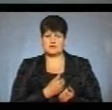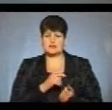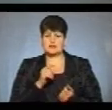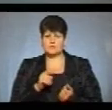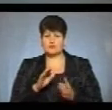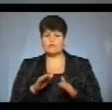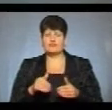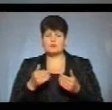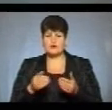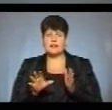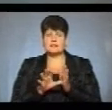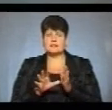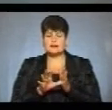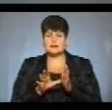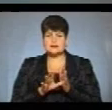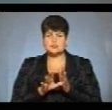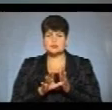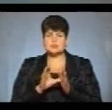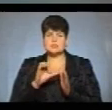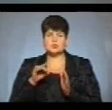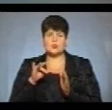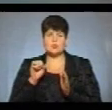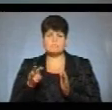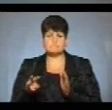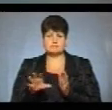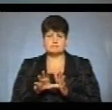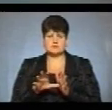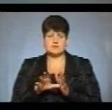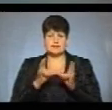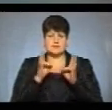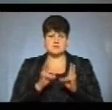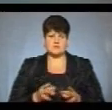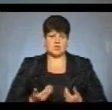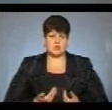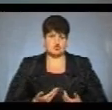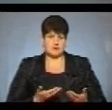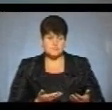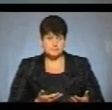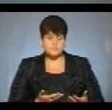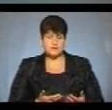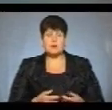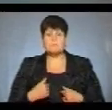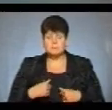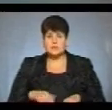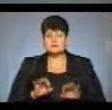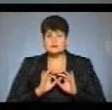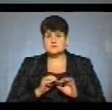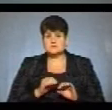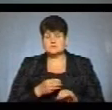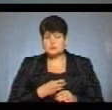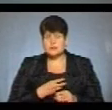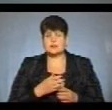видали електрична струм для небезпечне життя. Ми тоді ініціювали, тоді була наша